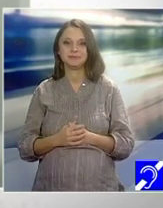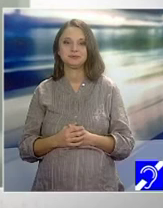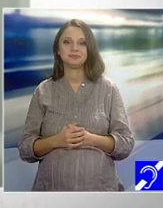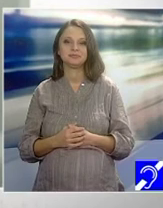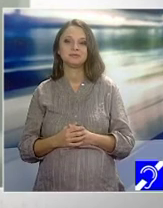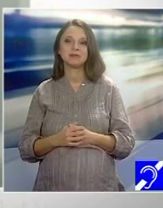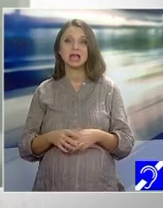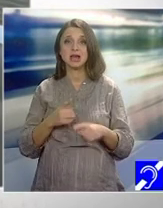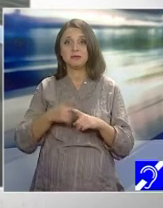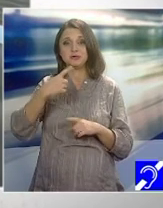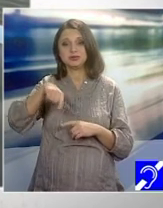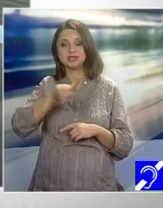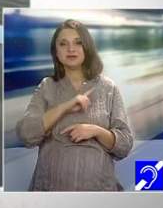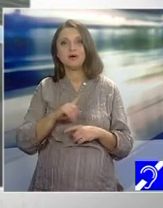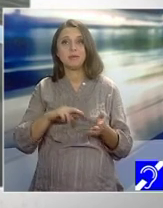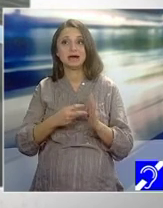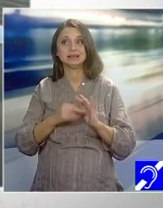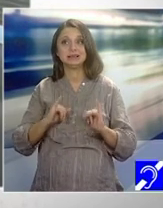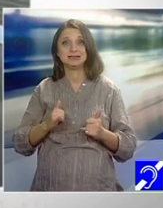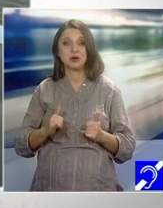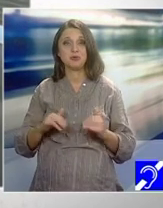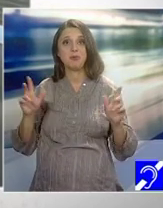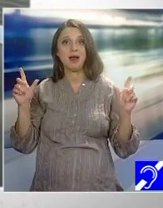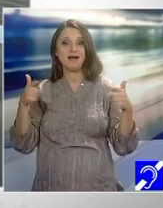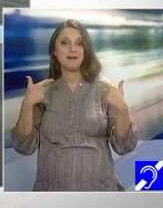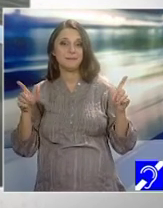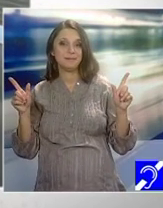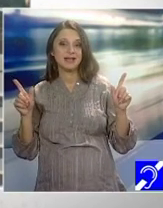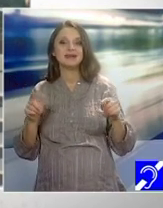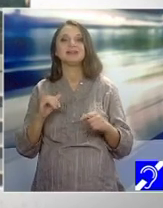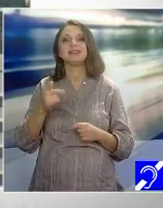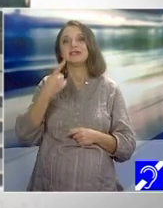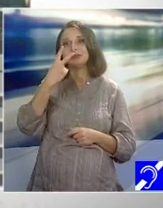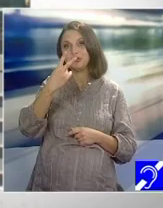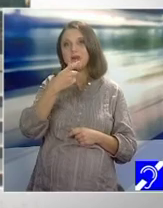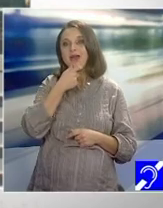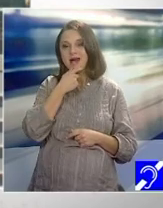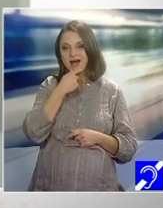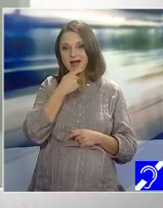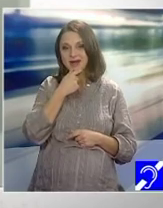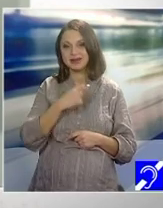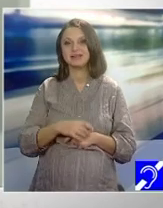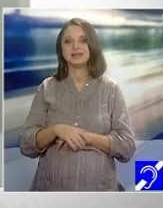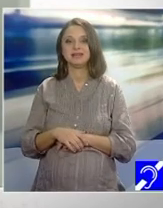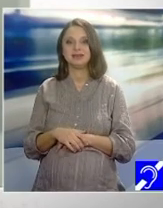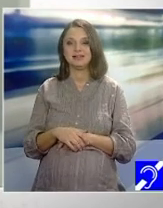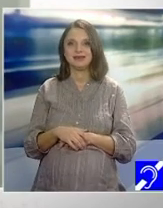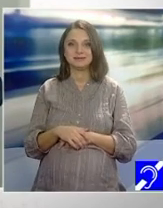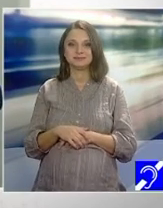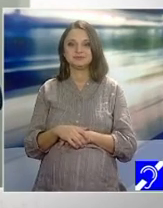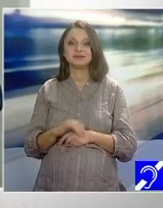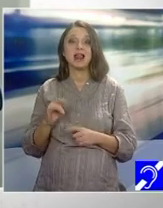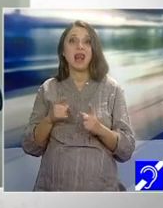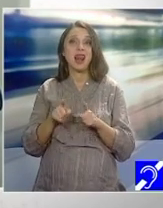timp, vă pregătiți acum și de party. Exact. Partidul aniversar de 2 ani. 2 ani, un party aniversar care iarăși are o